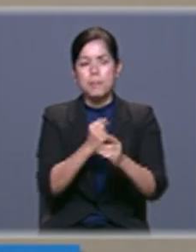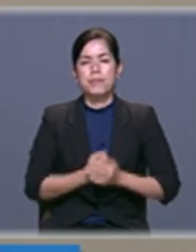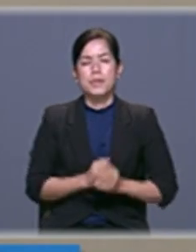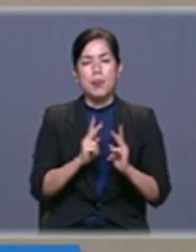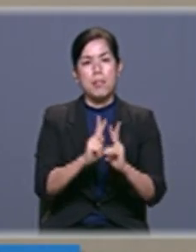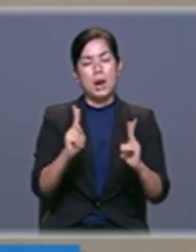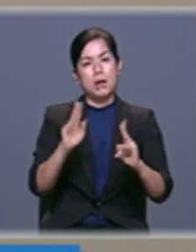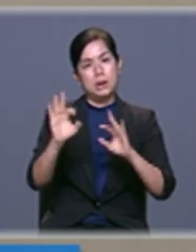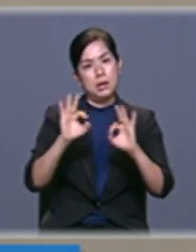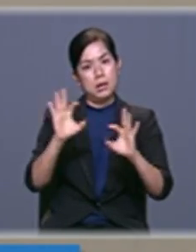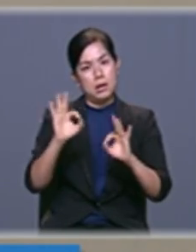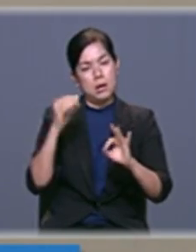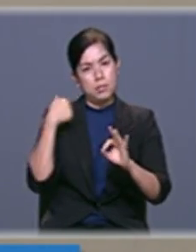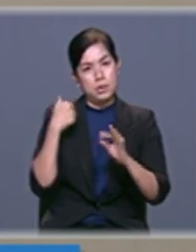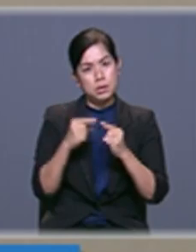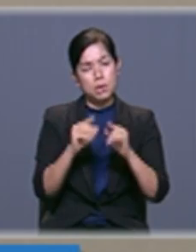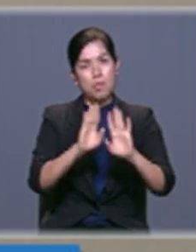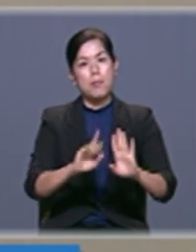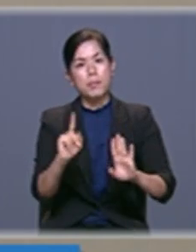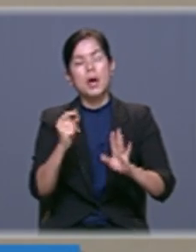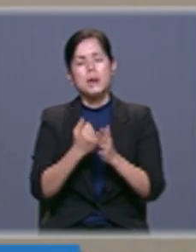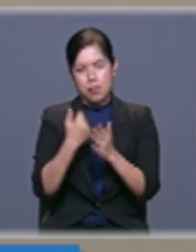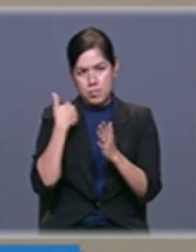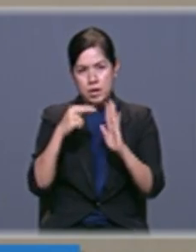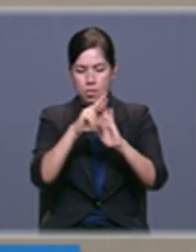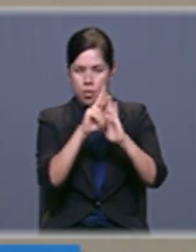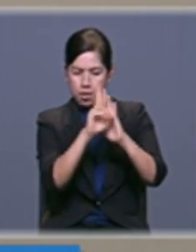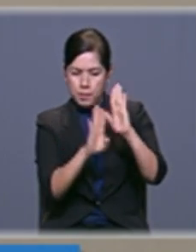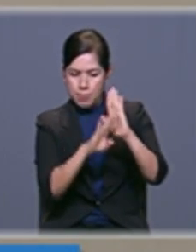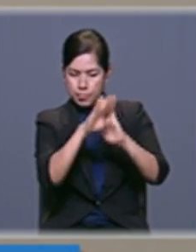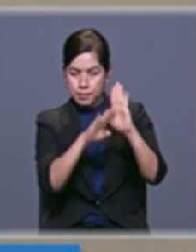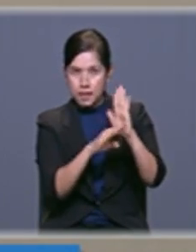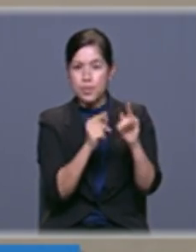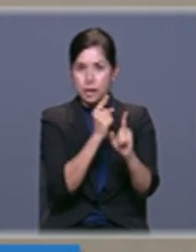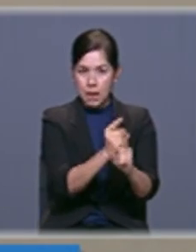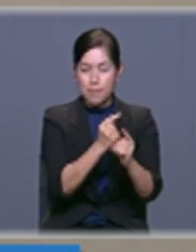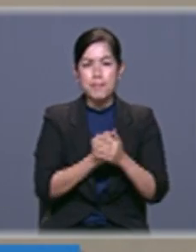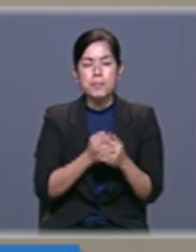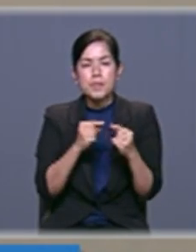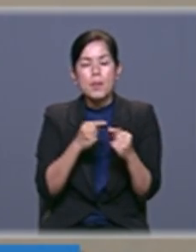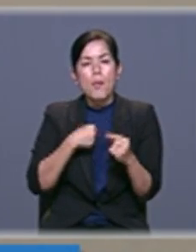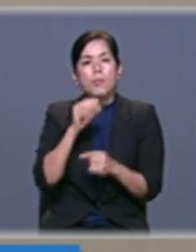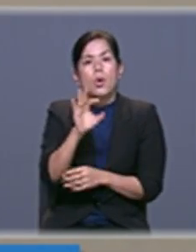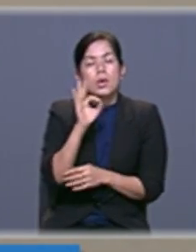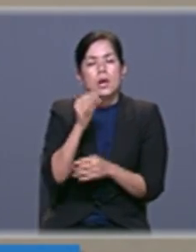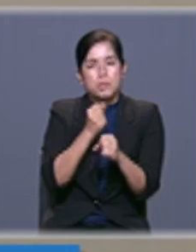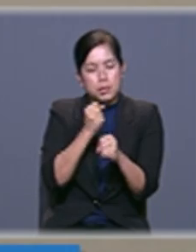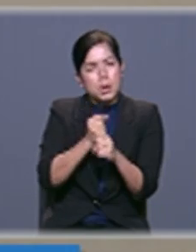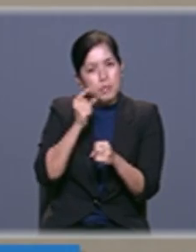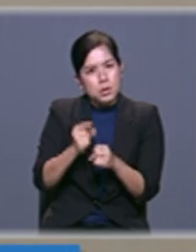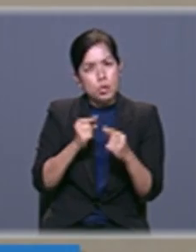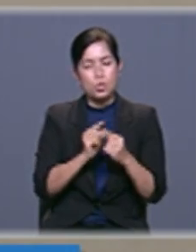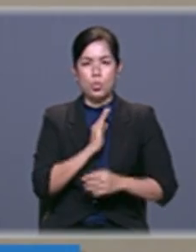เนี่ยก็มันก็เป็นกลไกปกตินะผมก็คิดว่าคณะกรรมการที่ผมตั้งขึ้นไปแล้วเนี่ยก็ต้องทำงานด้วยความเที่ยงธรร